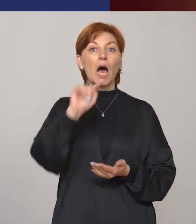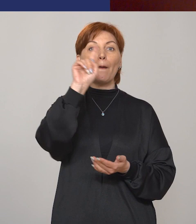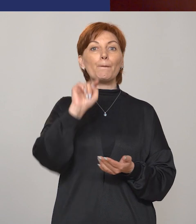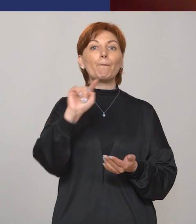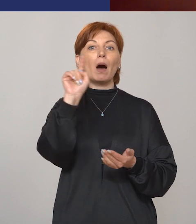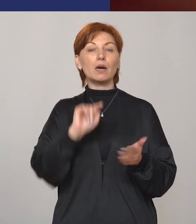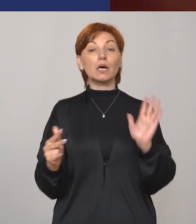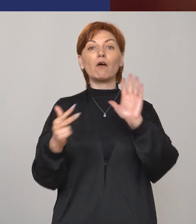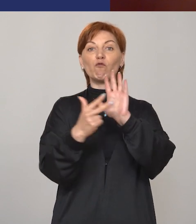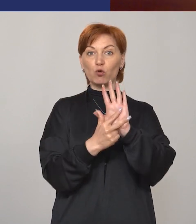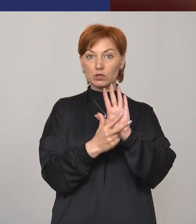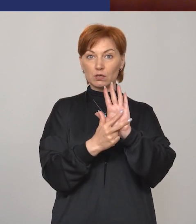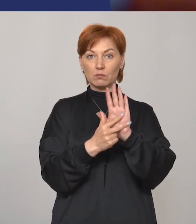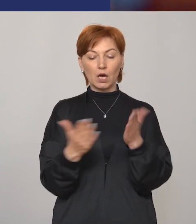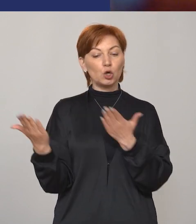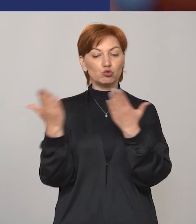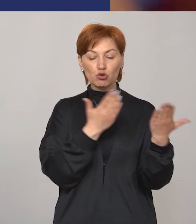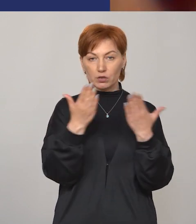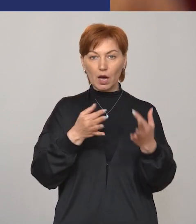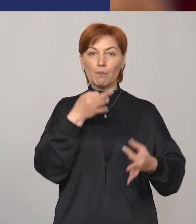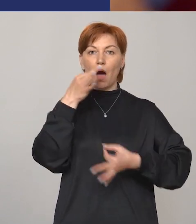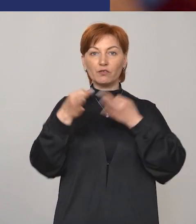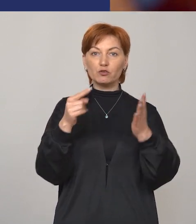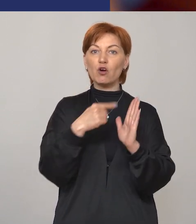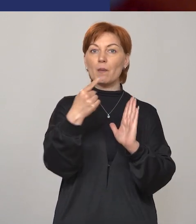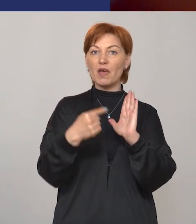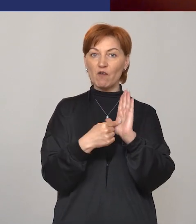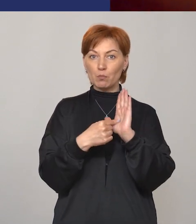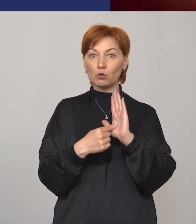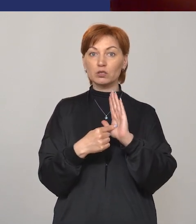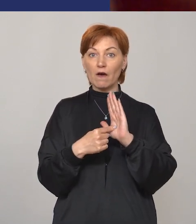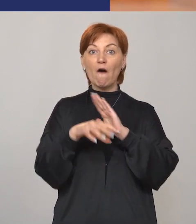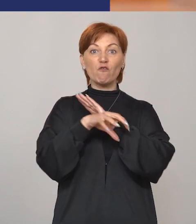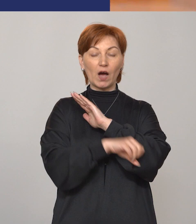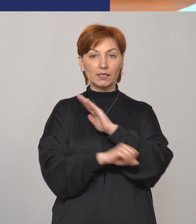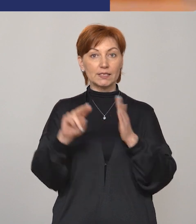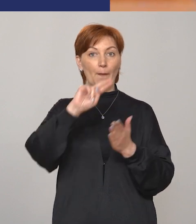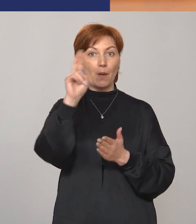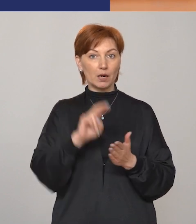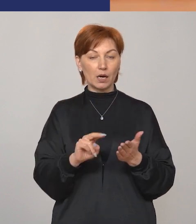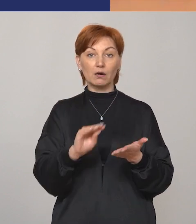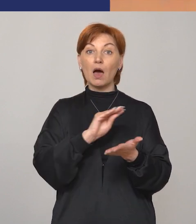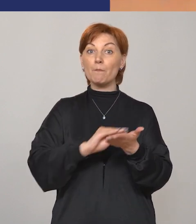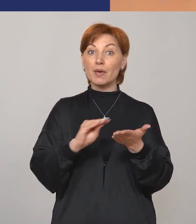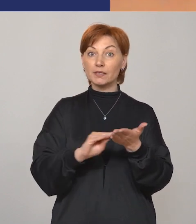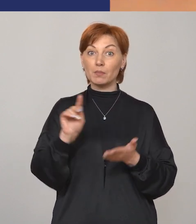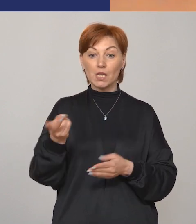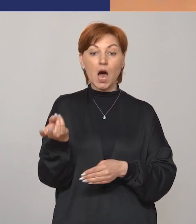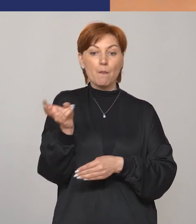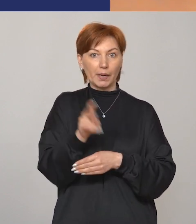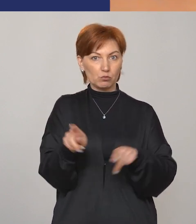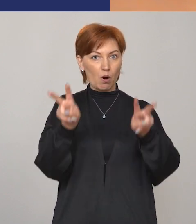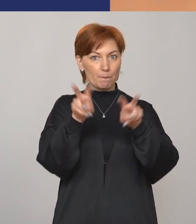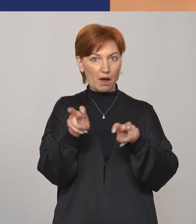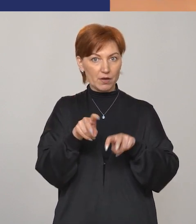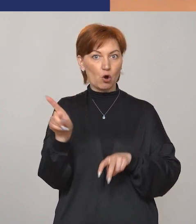Параграф 8. Читаем, отвечаем на вопросы в конце параграфа письменно. Приду, проверю. И чтобы все